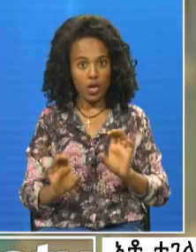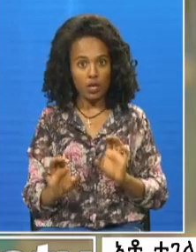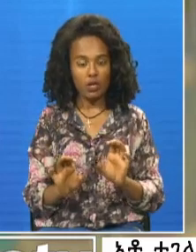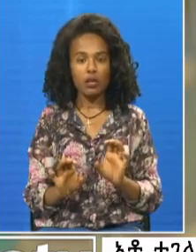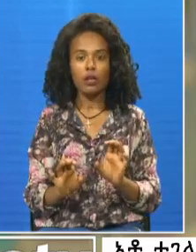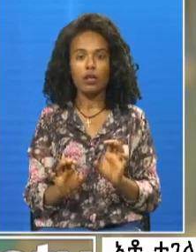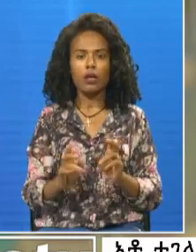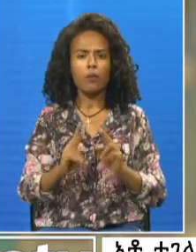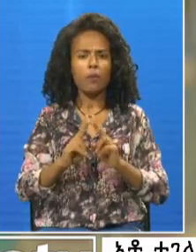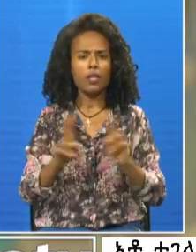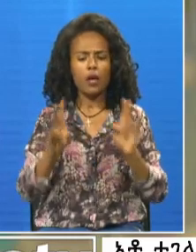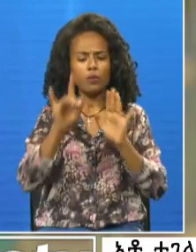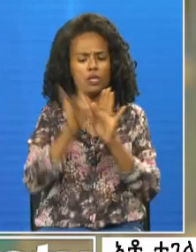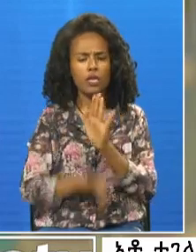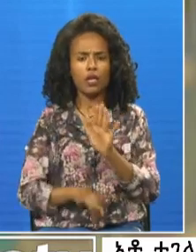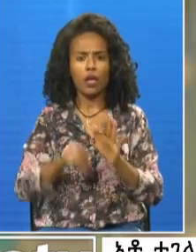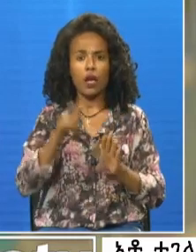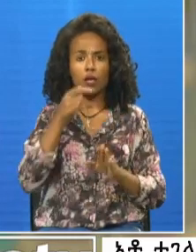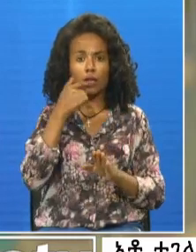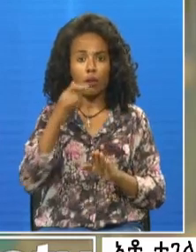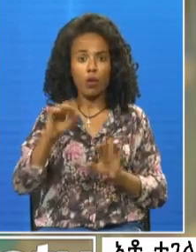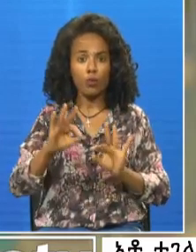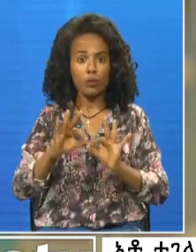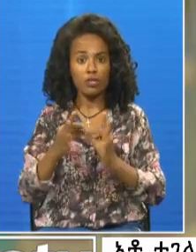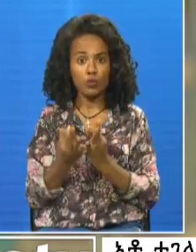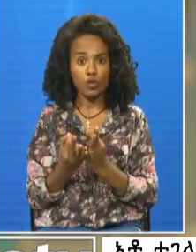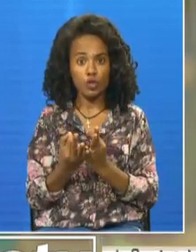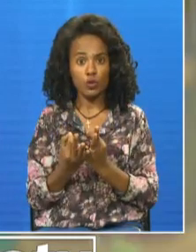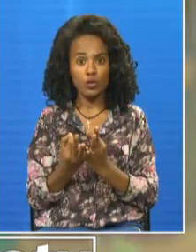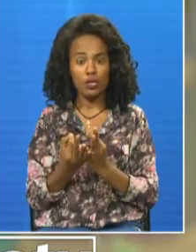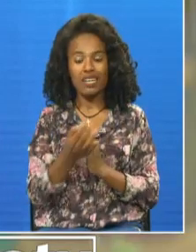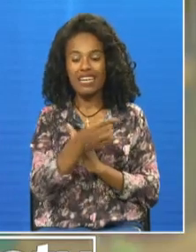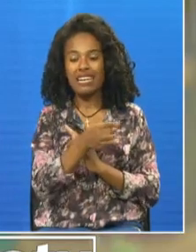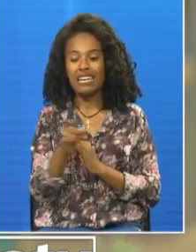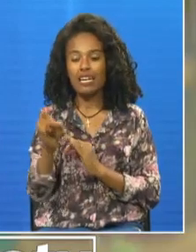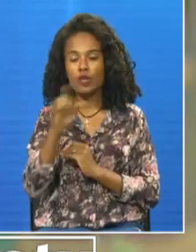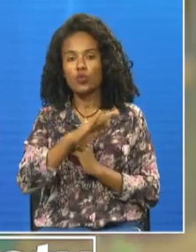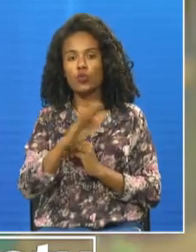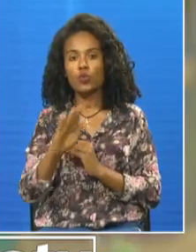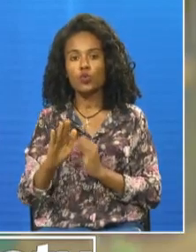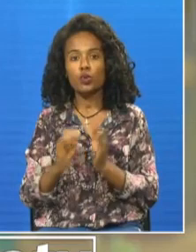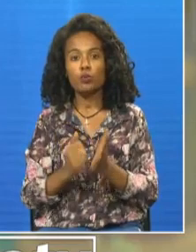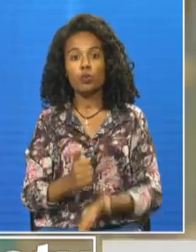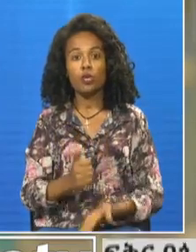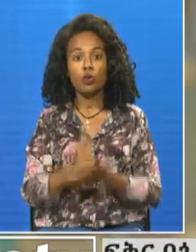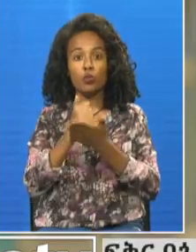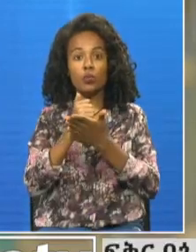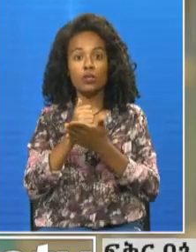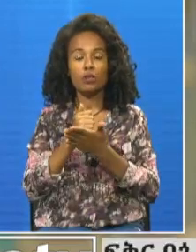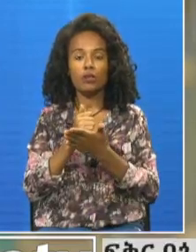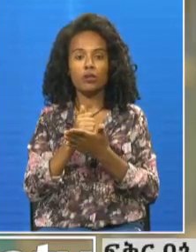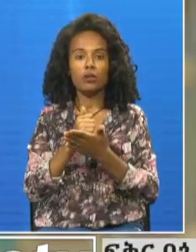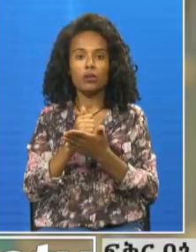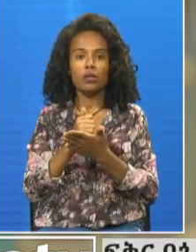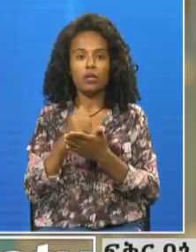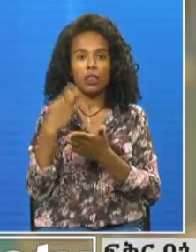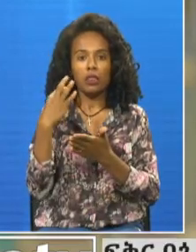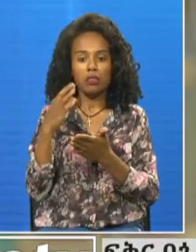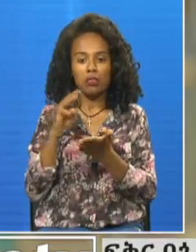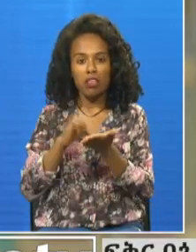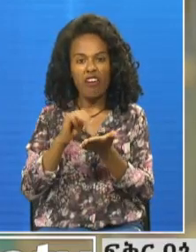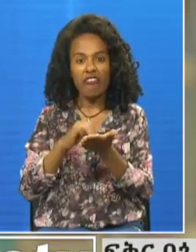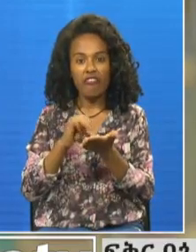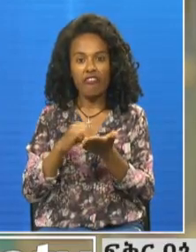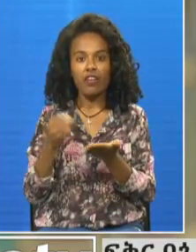ብሎም በአገሪቱ ያለው የስራ እንቅስቃሴ መቀዛቀዙ ለበርካታ ወላጆች ፈታኝ እንደሚሆን የኚህ እናት ኑሮ አንድ ማሳያ